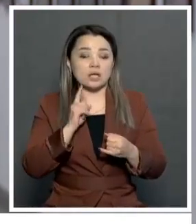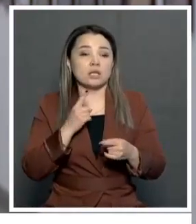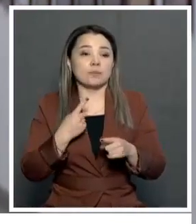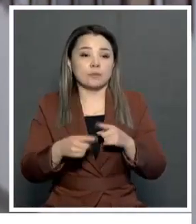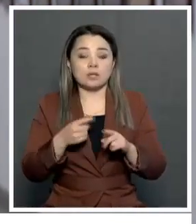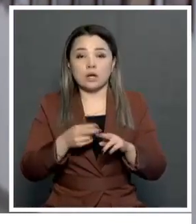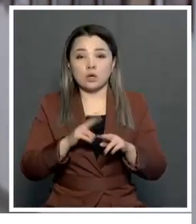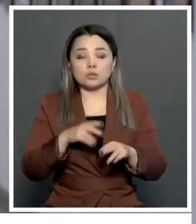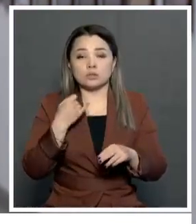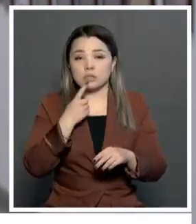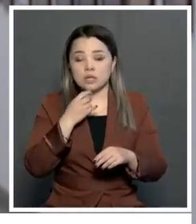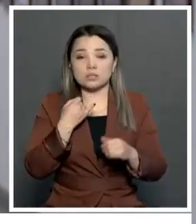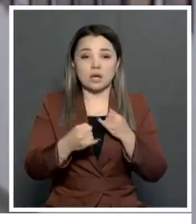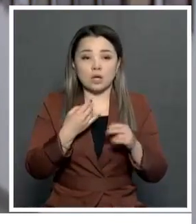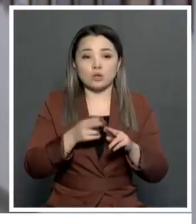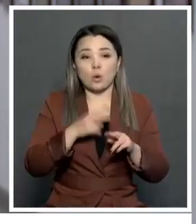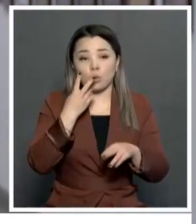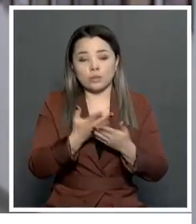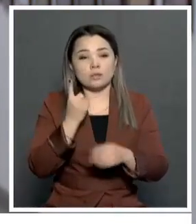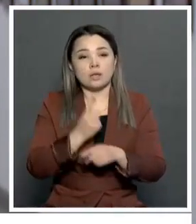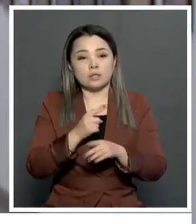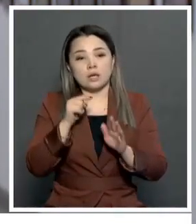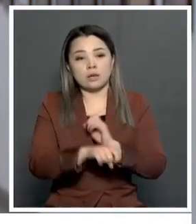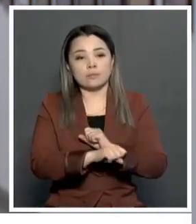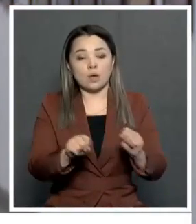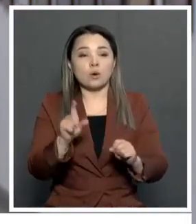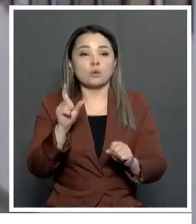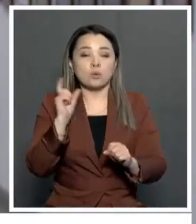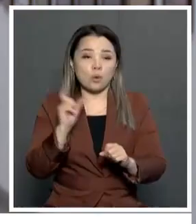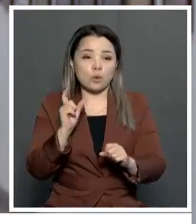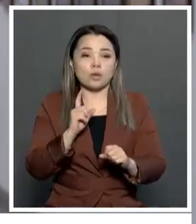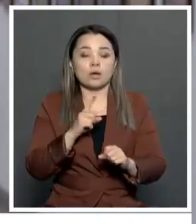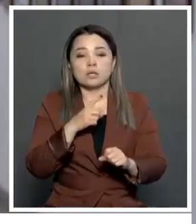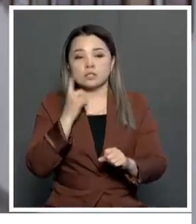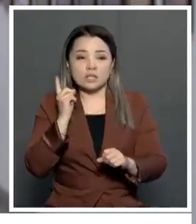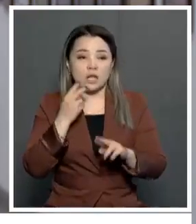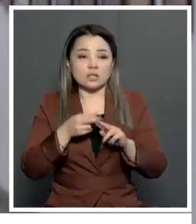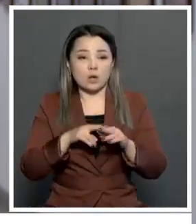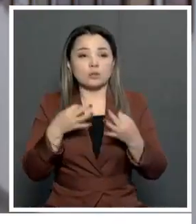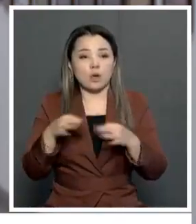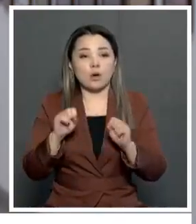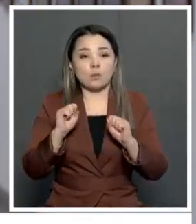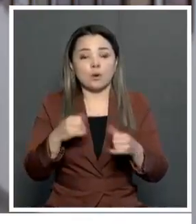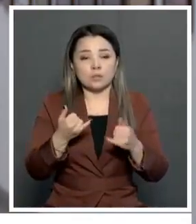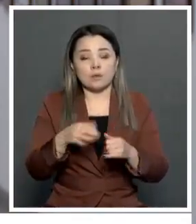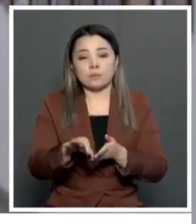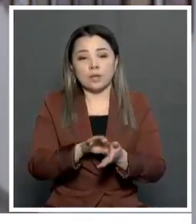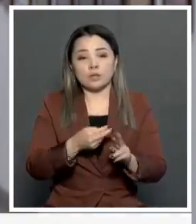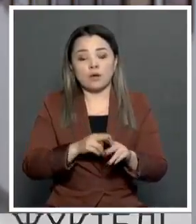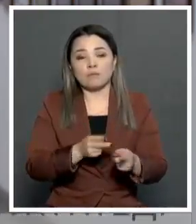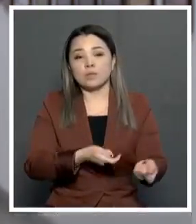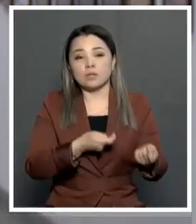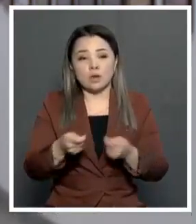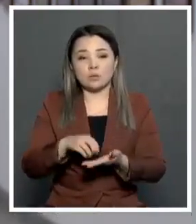Ал қосымша қызыл, сары түсті белгілер көрсетсе, олар ішке кіргізілмейді. Пилоттық жобаны пайдаланғанымызға 7 апта болды. Әзір вирус тасымалдаушы